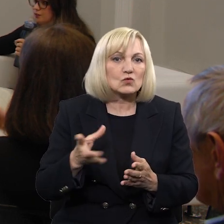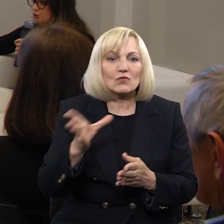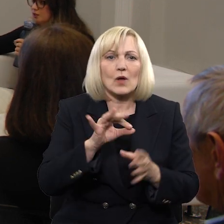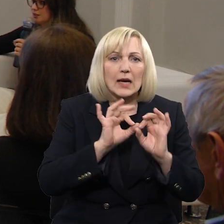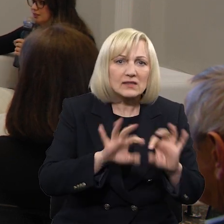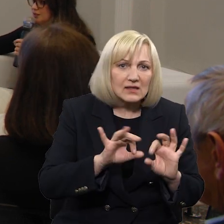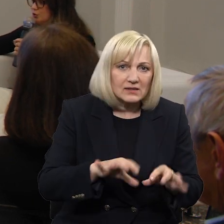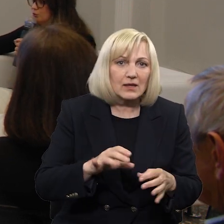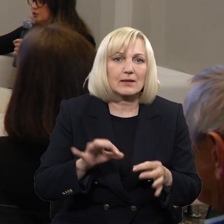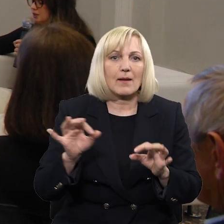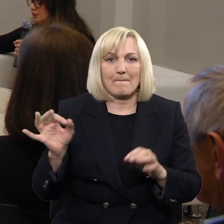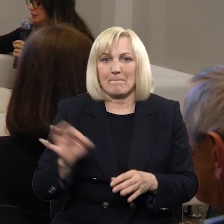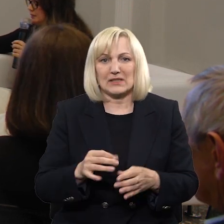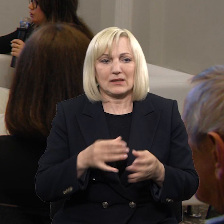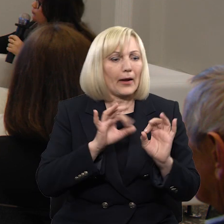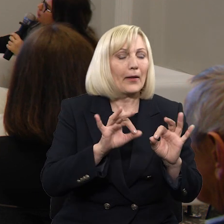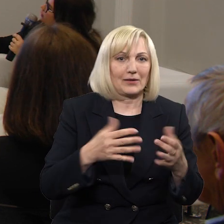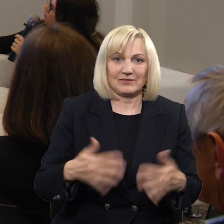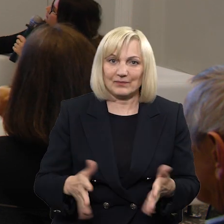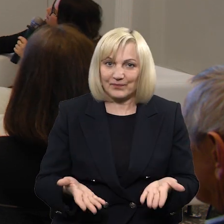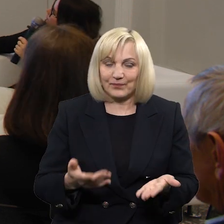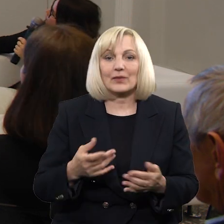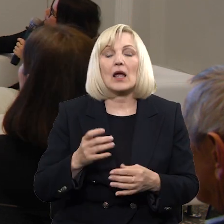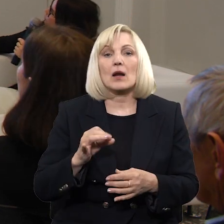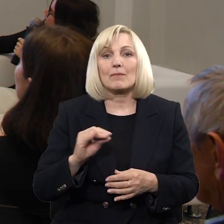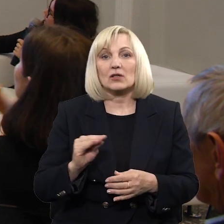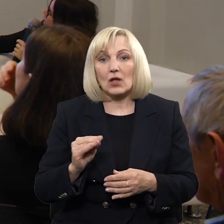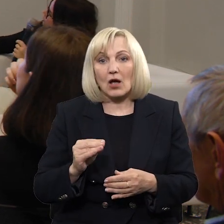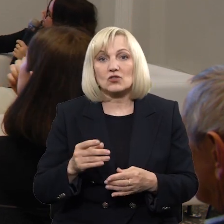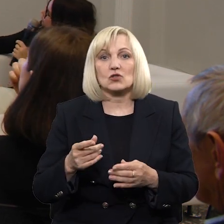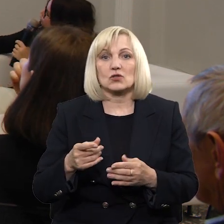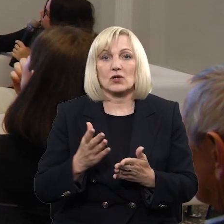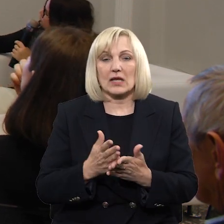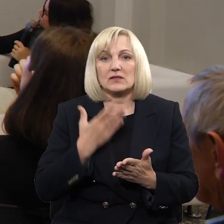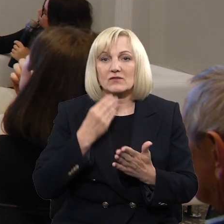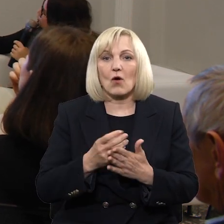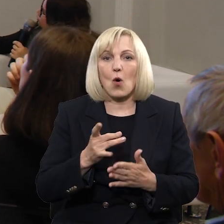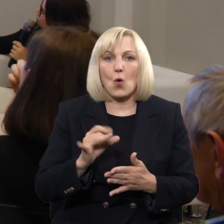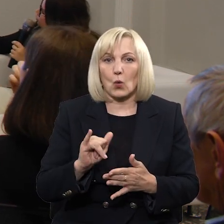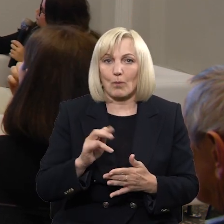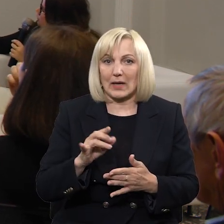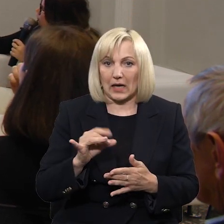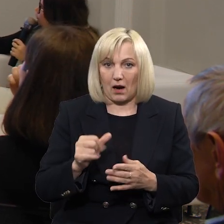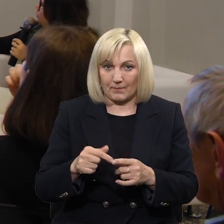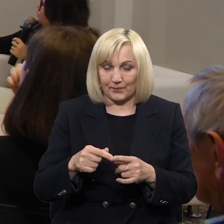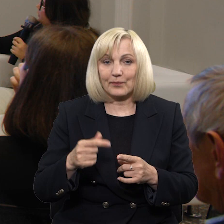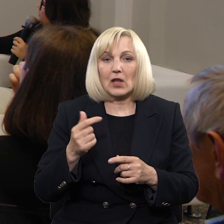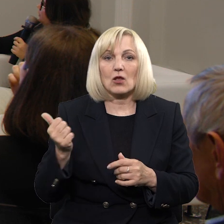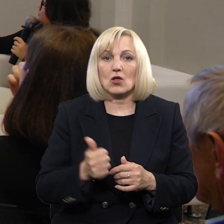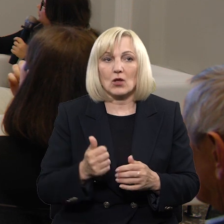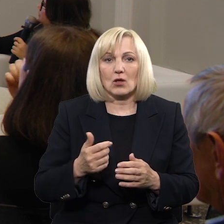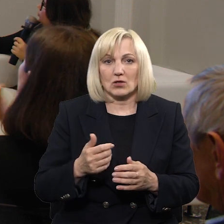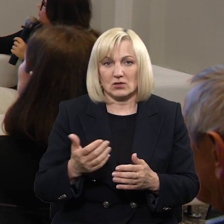везде всем Всё рассказать это очень быстренько рассказываешь нам мгновение еженеде рубрика мы публикуем ее в среду